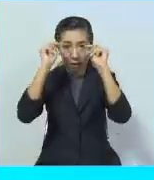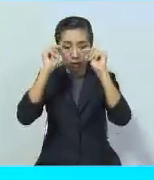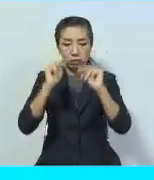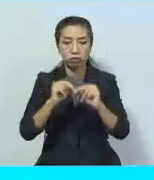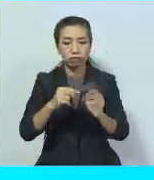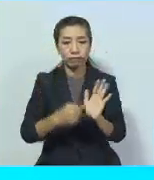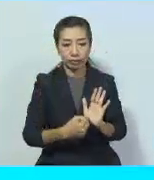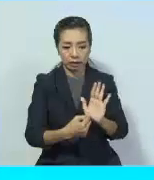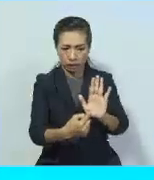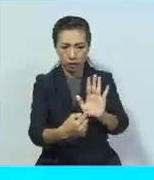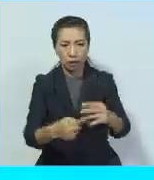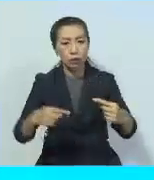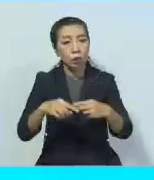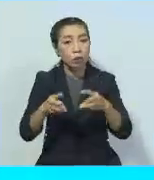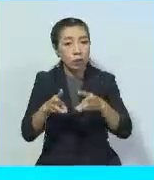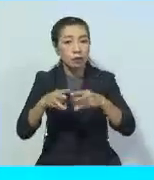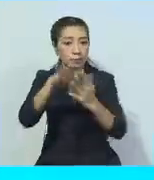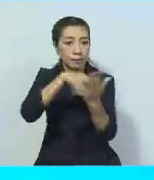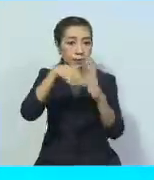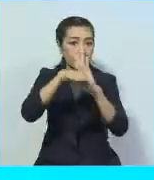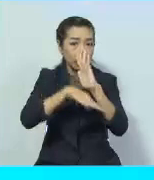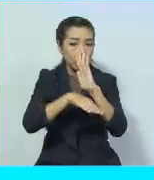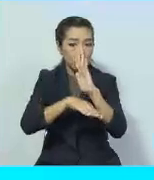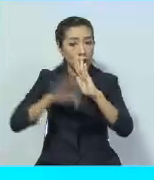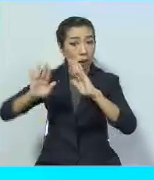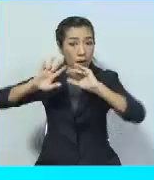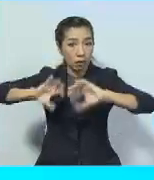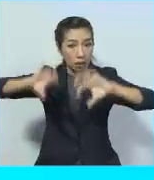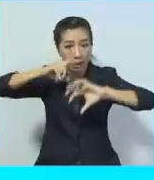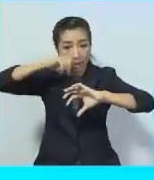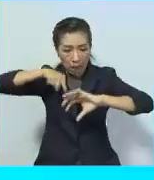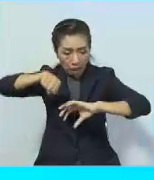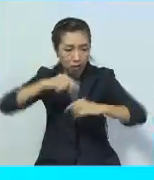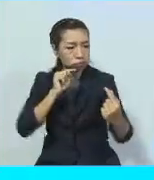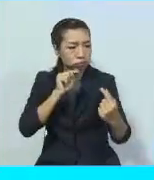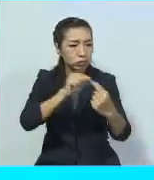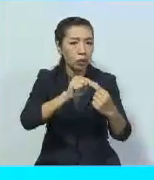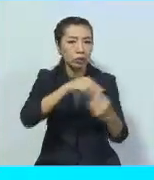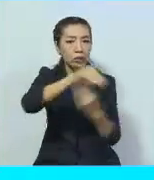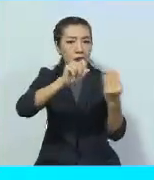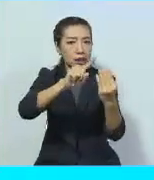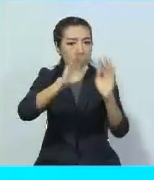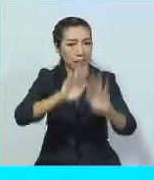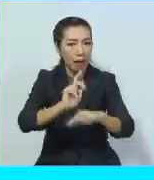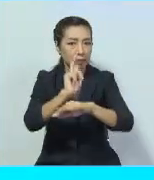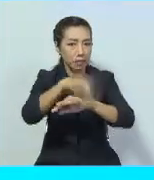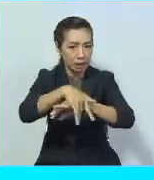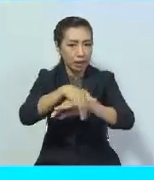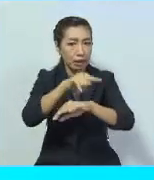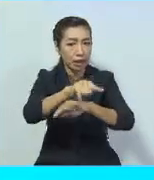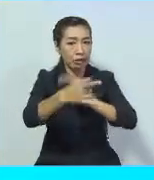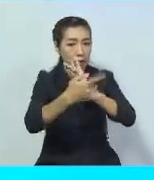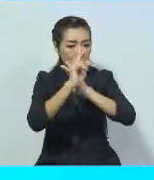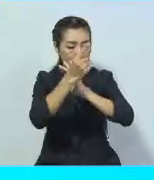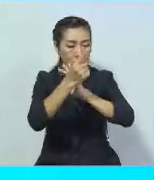ฐมนตรีได้เสนอแนวทางในการดำเนินนโยบายของรัฐบาลไทยนะครับที่สอดรับกับดิจิทัลอีโคโนมีโดยได้เน้นย้ำความ